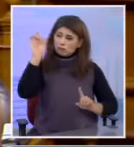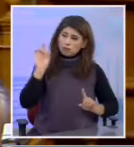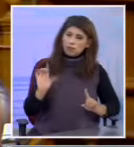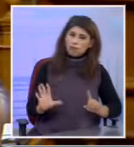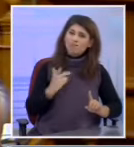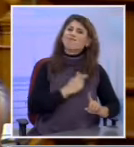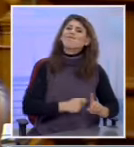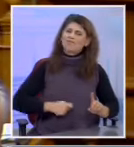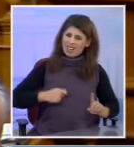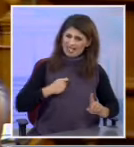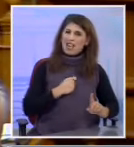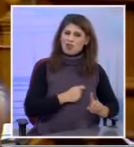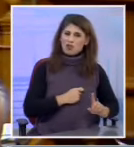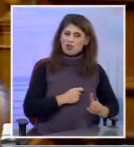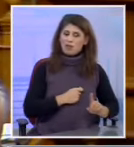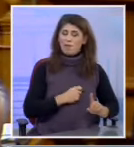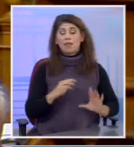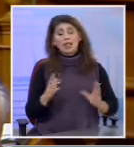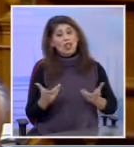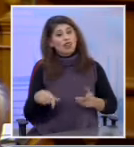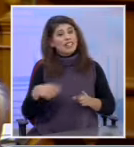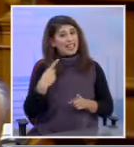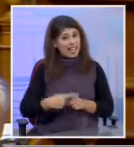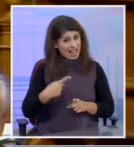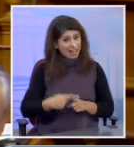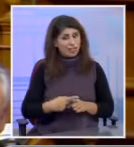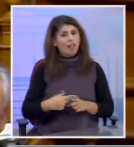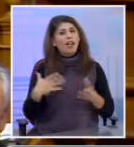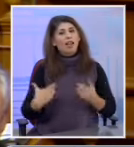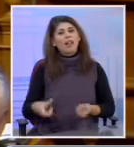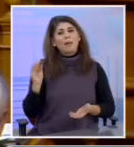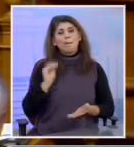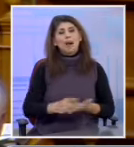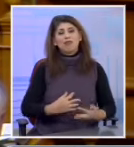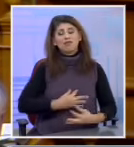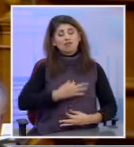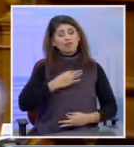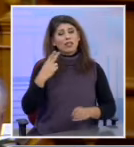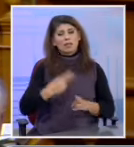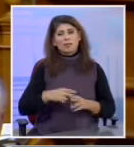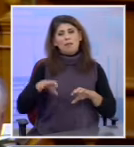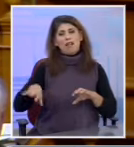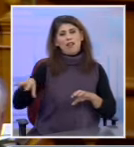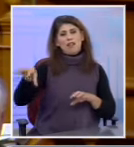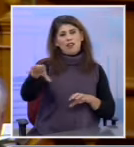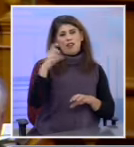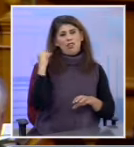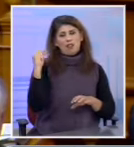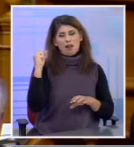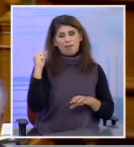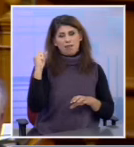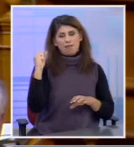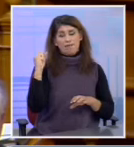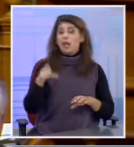κάποιοι ενδεχομένως να στεναχωριούνται και με το γεγονός ότι η Ελλάδα αποκτά ξανά κύρος σημαντικής περιφερειακής δύναμης. Με